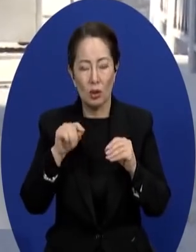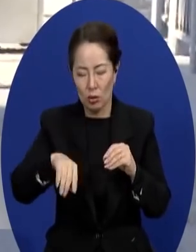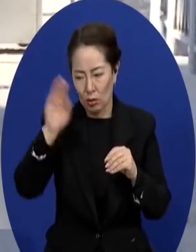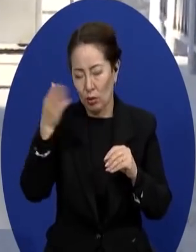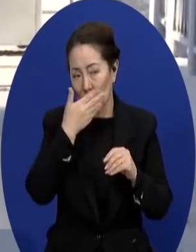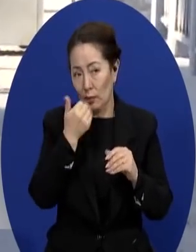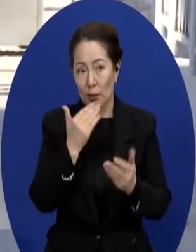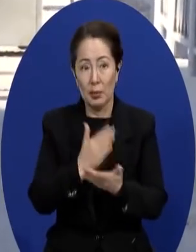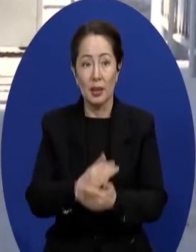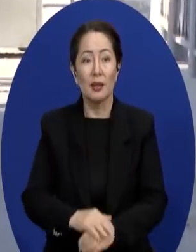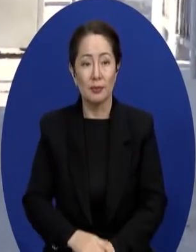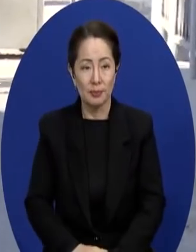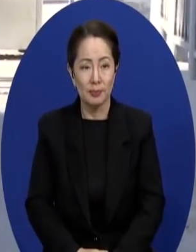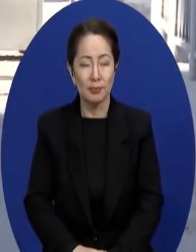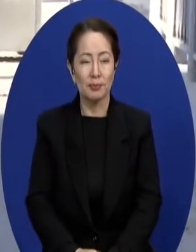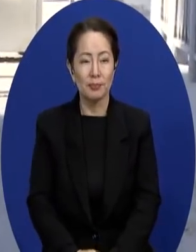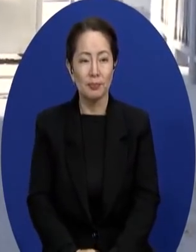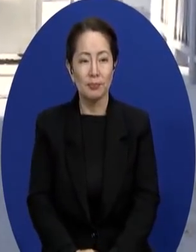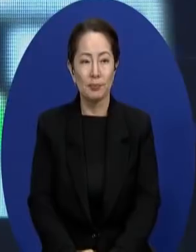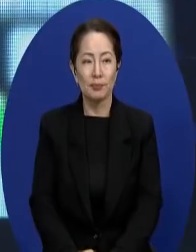болоогүй байгаамаа.